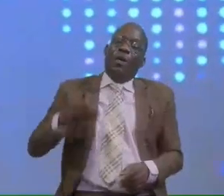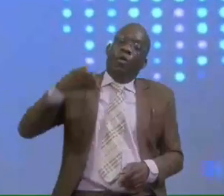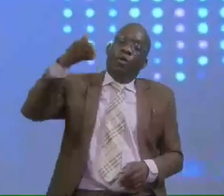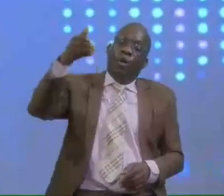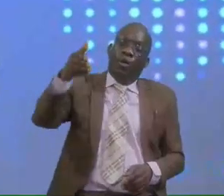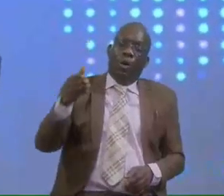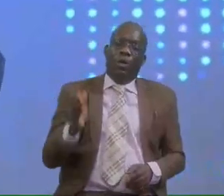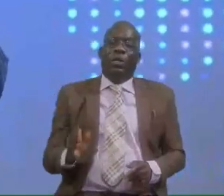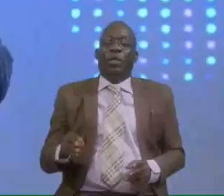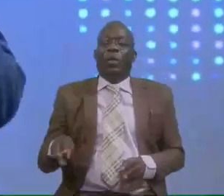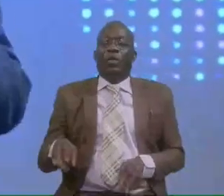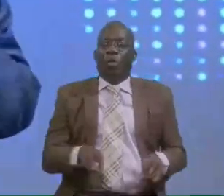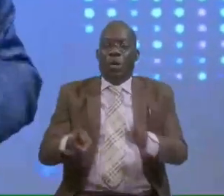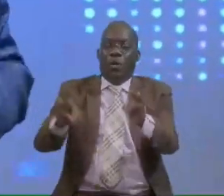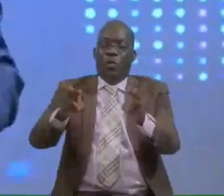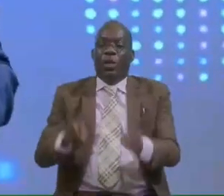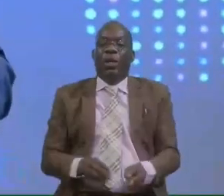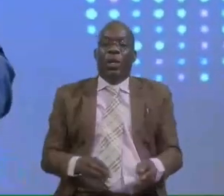la direction